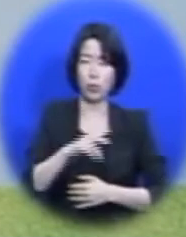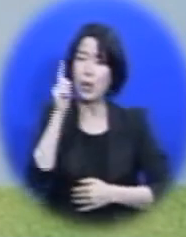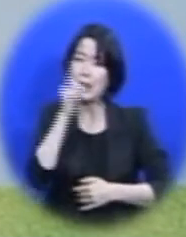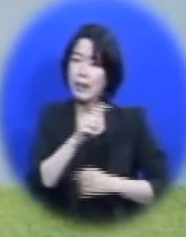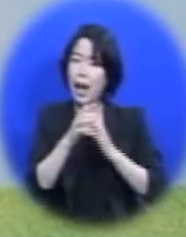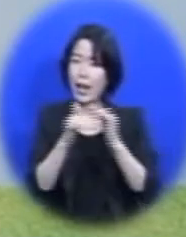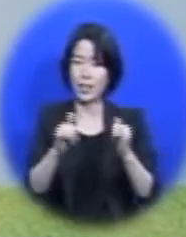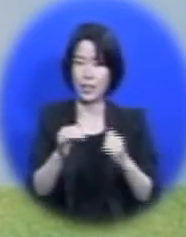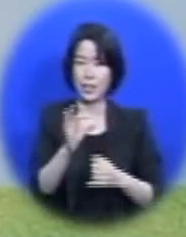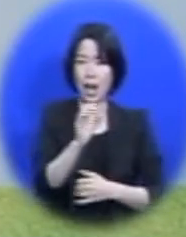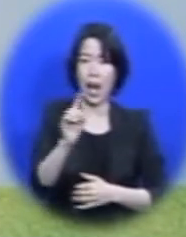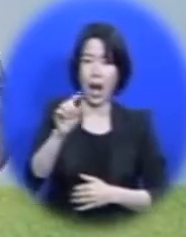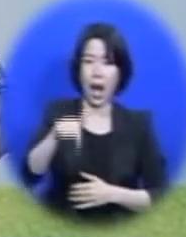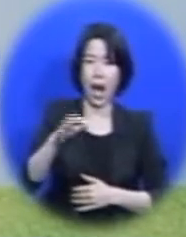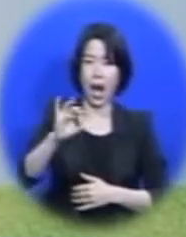하셨어요.